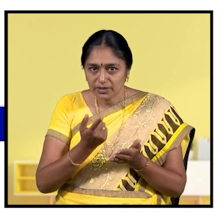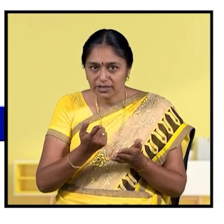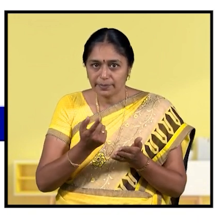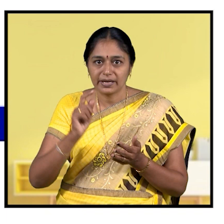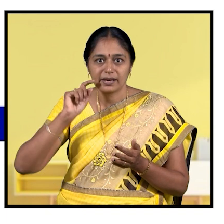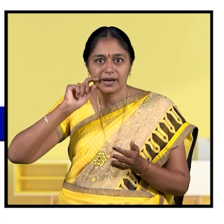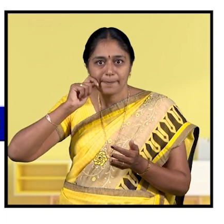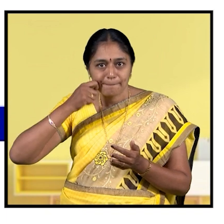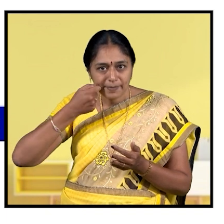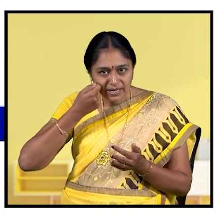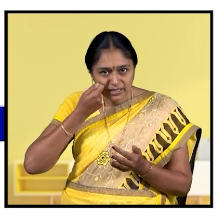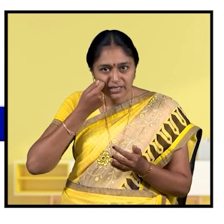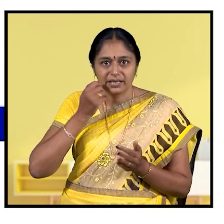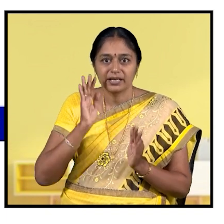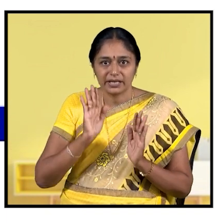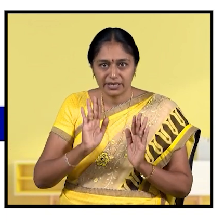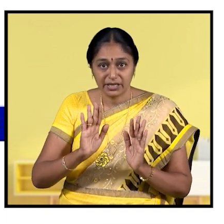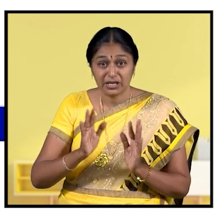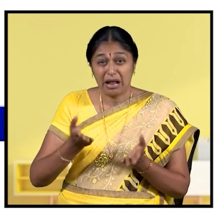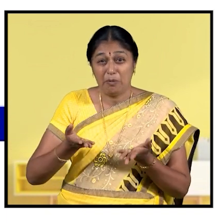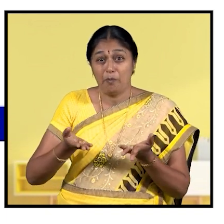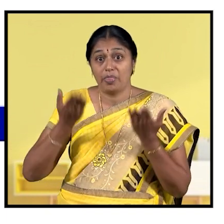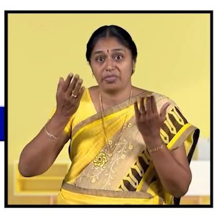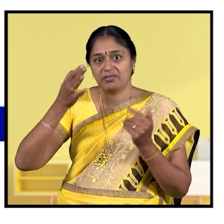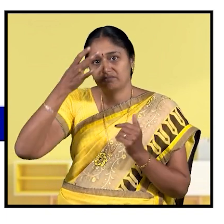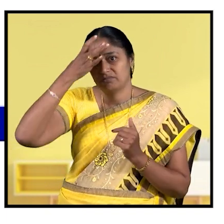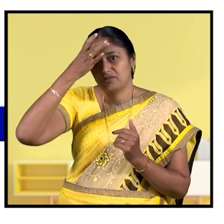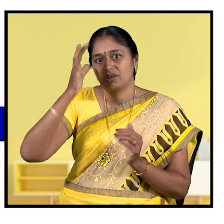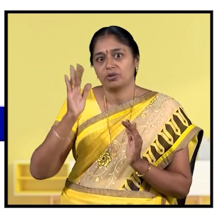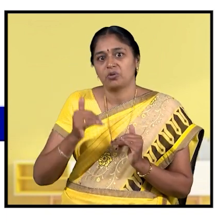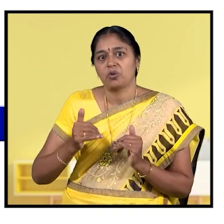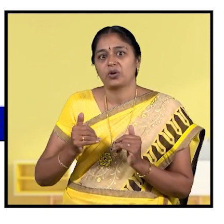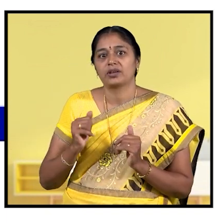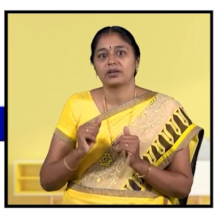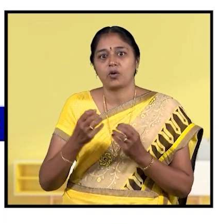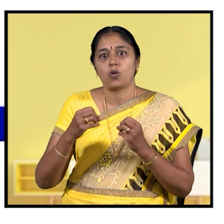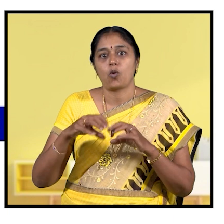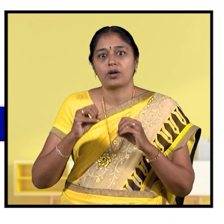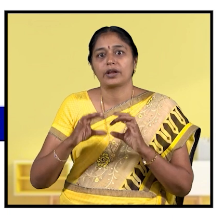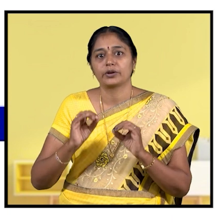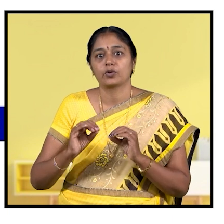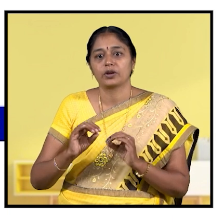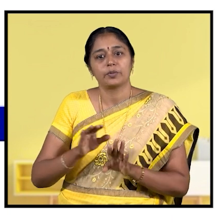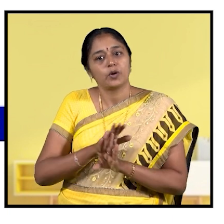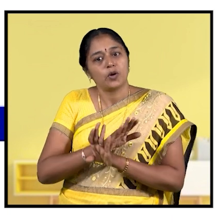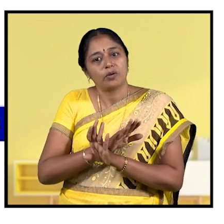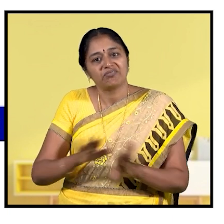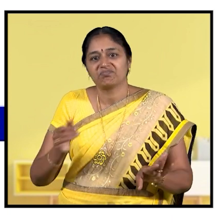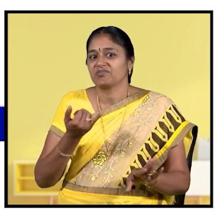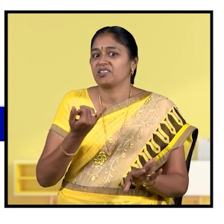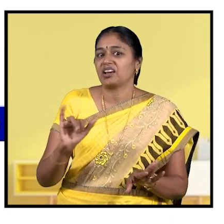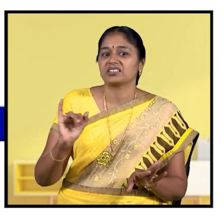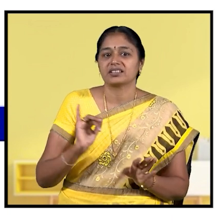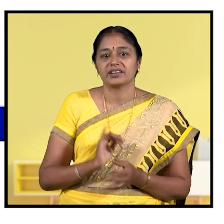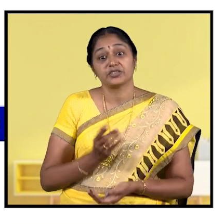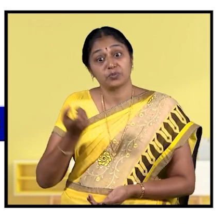இருந்தக்கூடிய பெரியம்மை அப்படிங்கிற ஒரு மிகப்பெரிய நோய், பெரிய கொள்ளை நோய், அந்த நோயை வந்து எட்வர்ட் ஜென்னர் தடுப்பூசி முற்றிலுமாக இந்த உலகத்திலிருந்து அழித்து விட்டதுங்கிறது நமக்கு ஒரு மிக